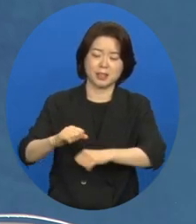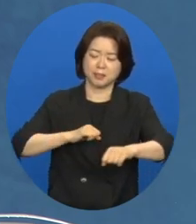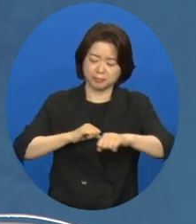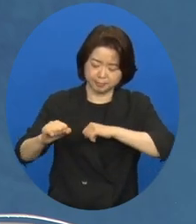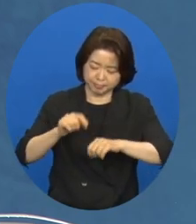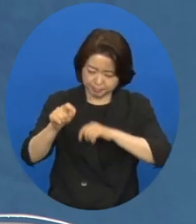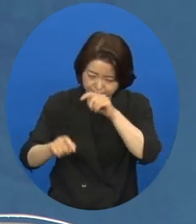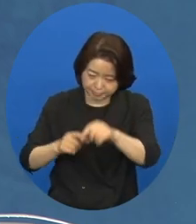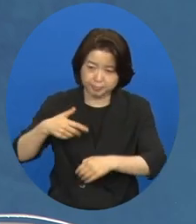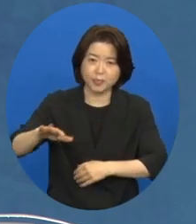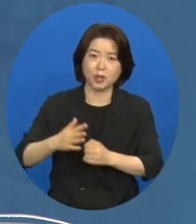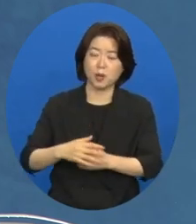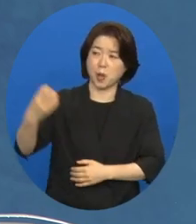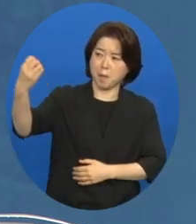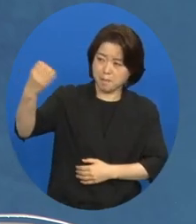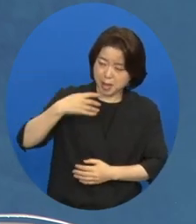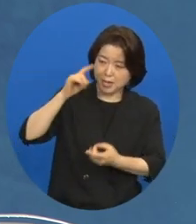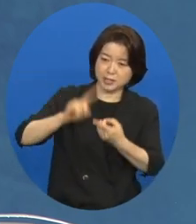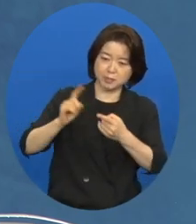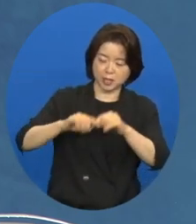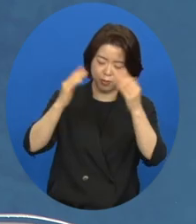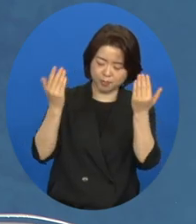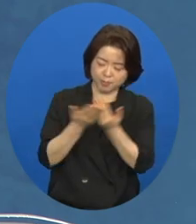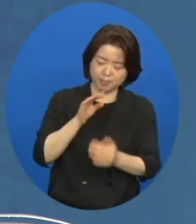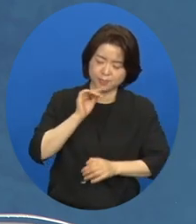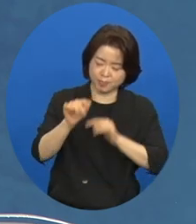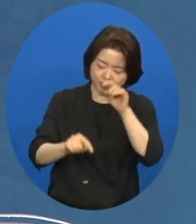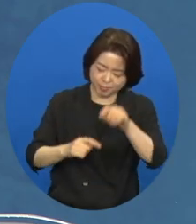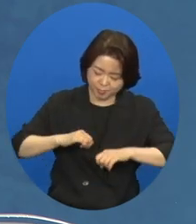준행하겠습니다. 말씀하신 대로 다 준행하겠습니다.